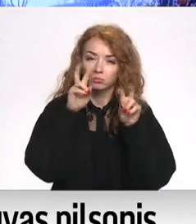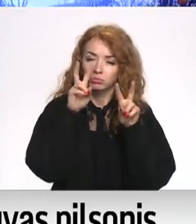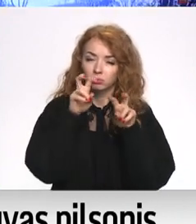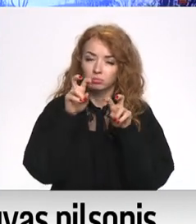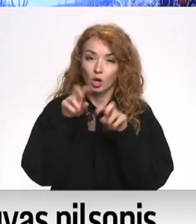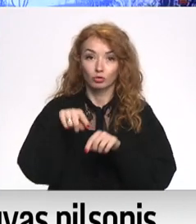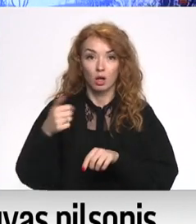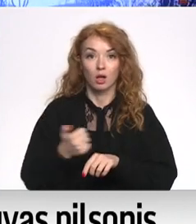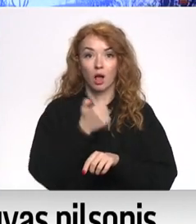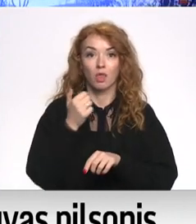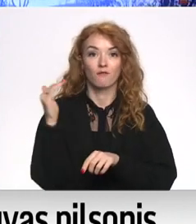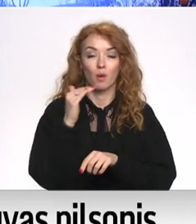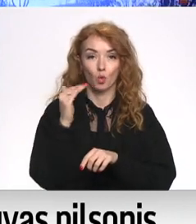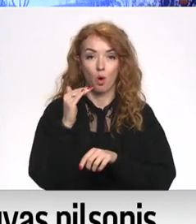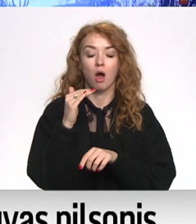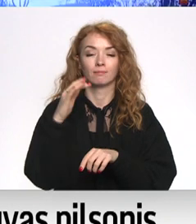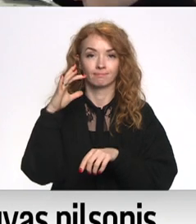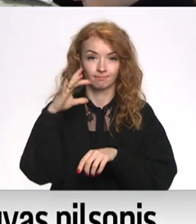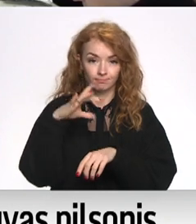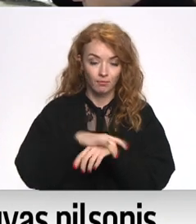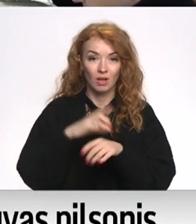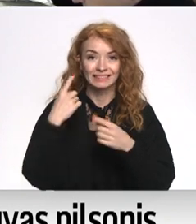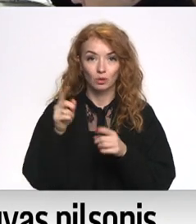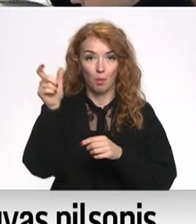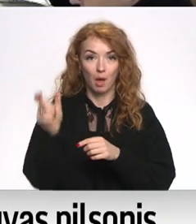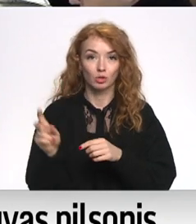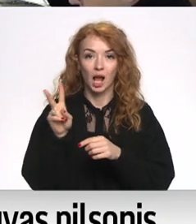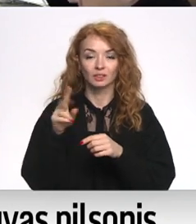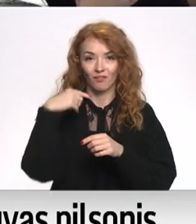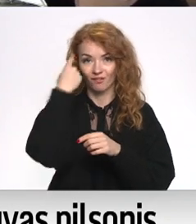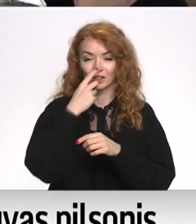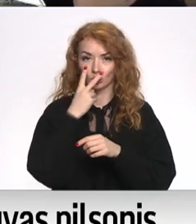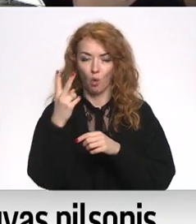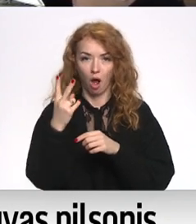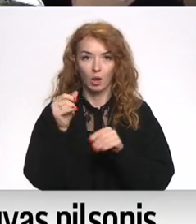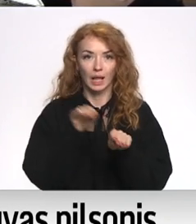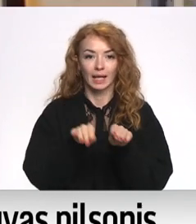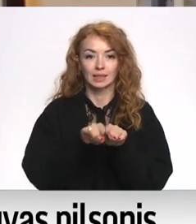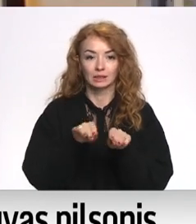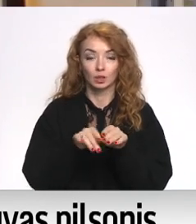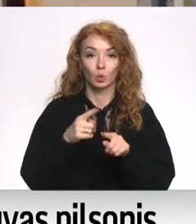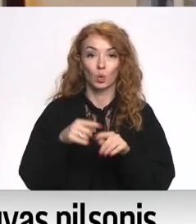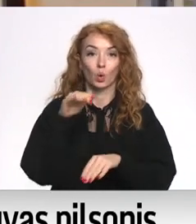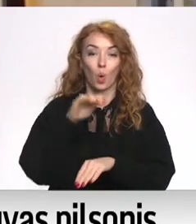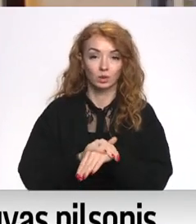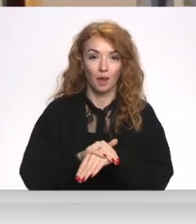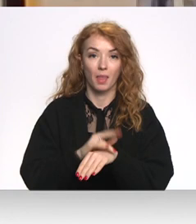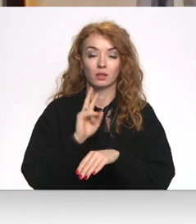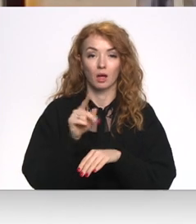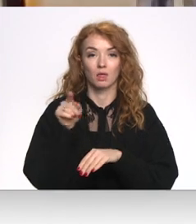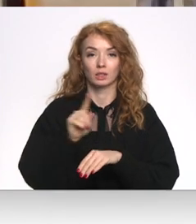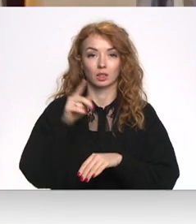šī gada februārī izmeklētāji atrada vēl vienu personu, kura vizuāli atbilda aprakstam. Tika konstatēts, ka tas